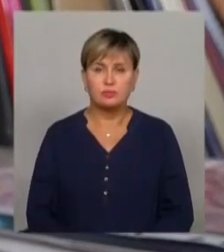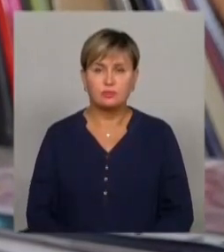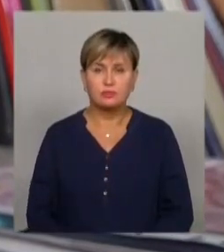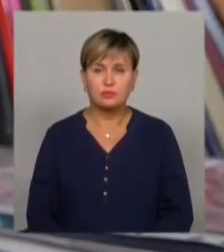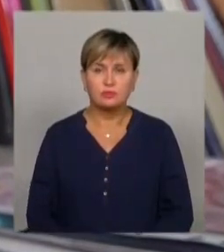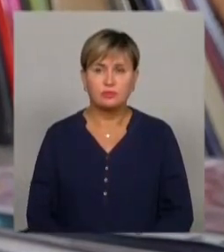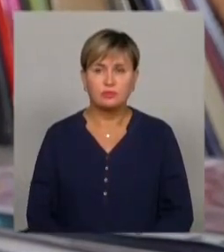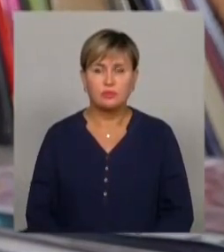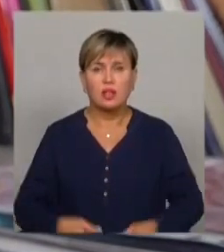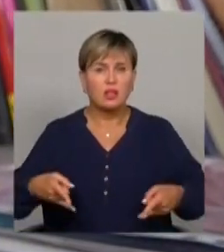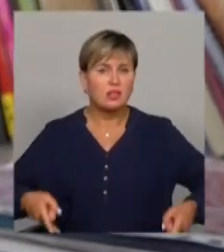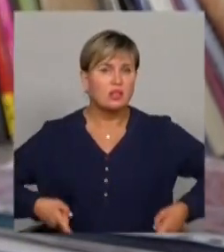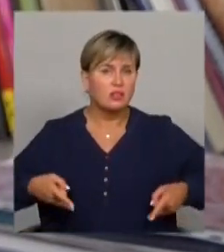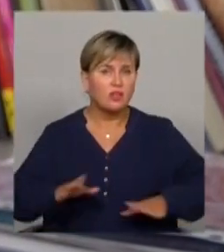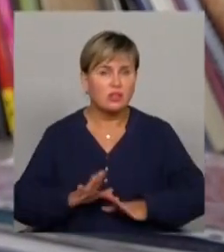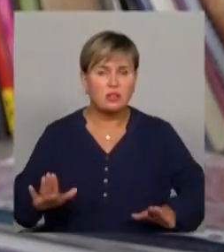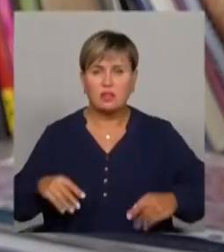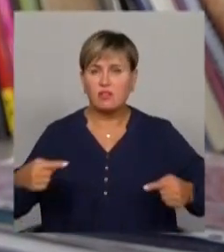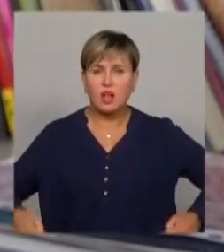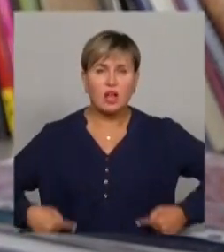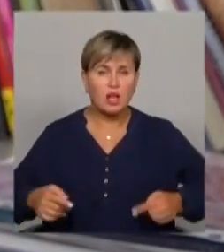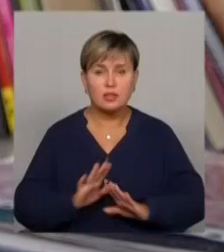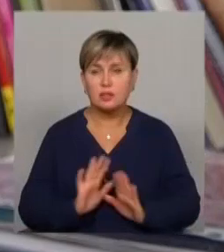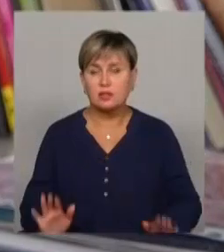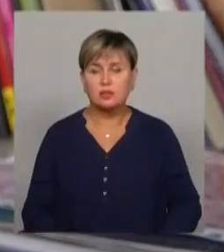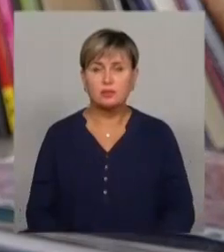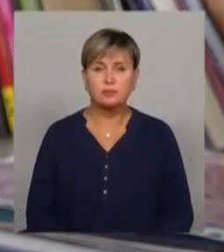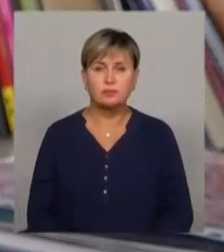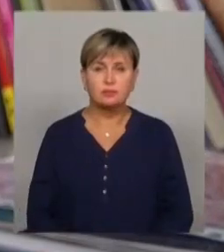Ни в костелях, ни в колясках.